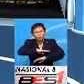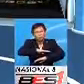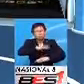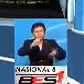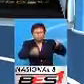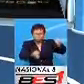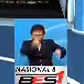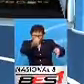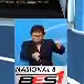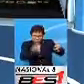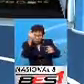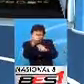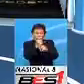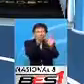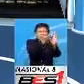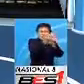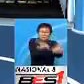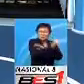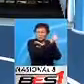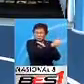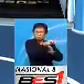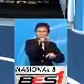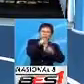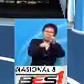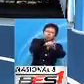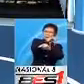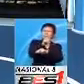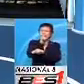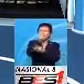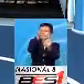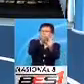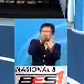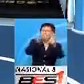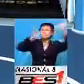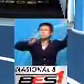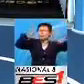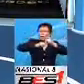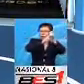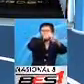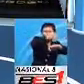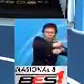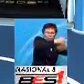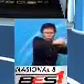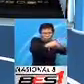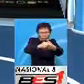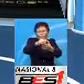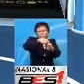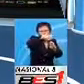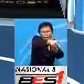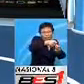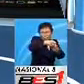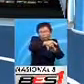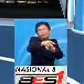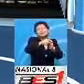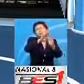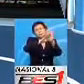berdasarkan Ketetapan Bank Negara yang sentiasa memantau dan memastikan bank-bank tempatan mematuhi garis panduan amalan pembiayaan yang